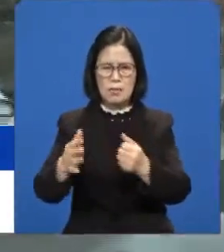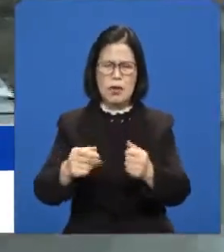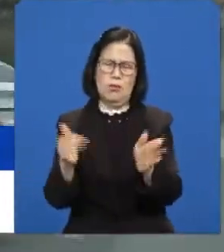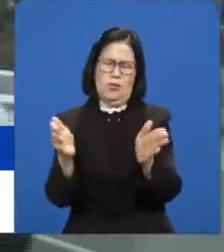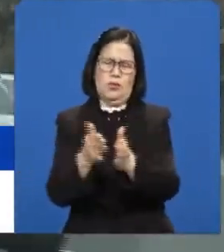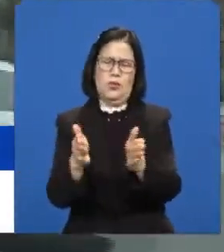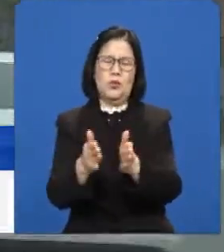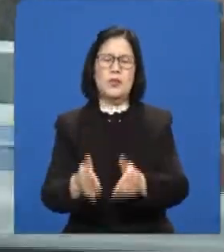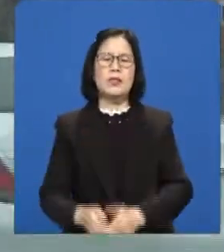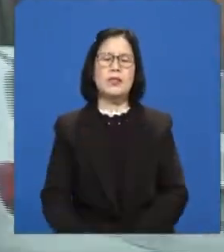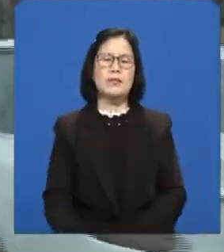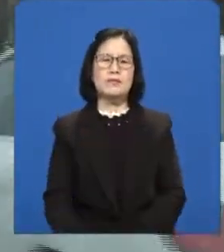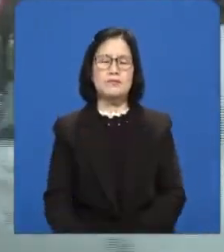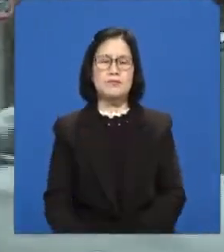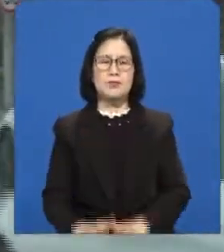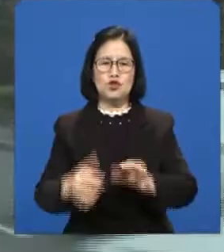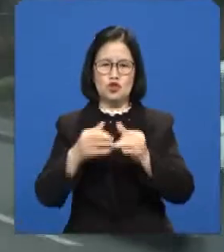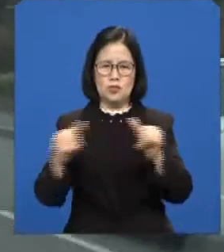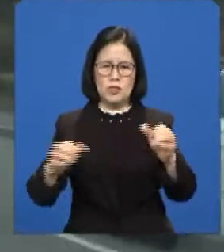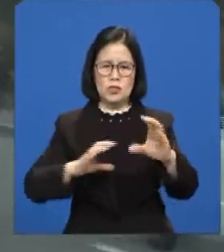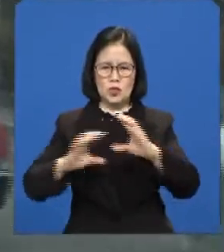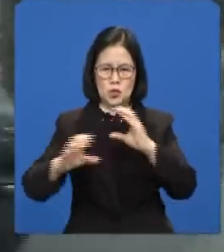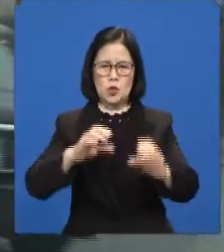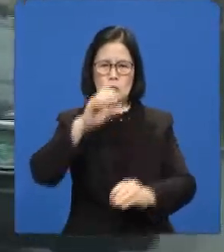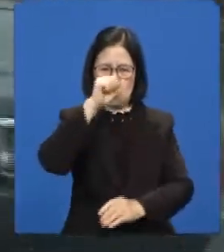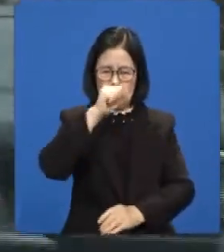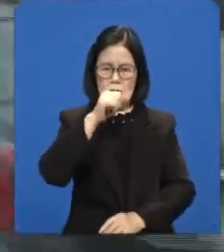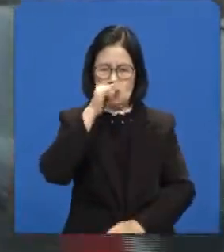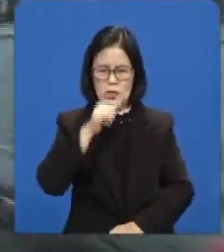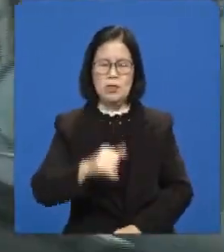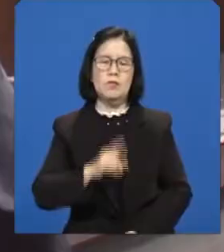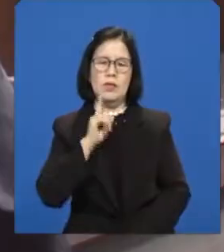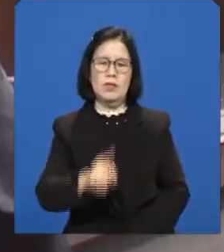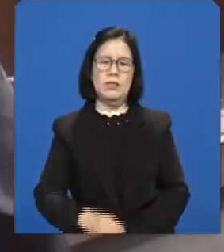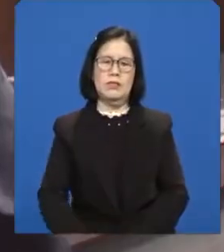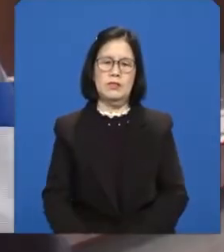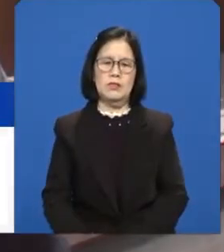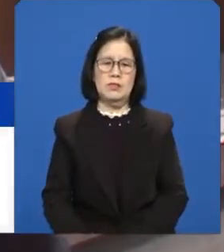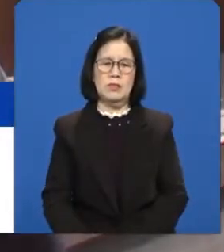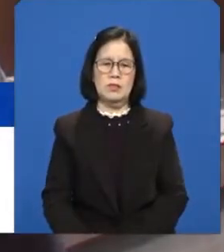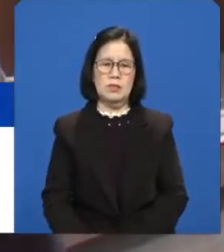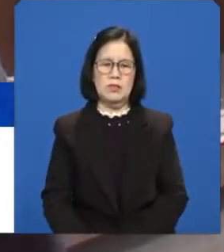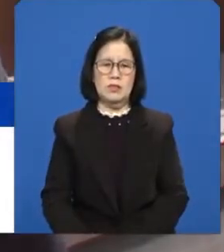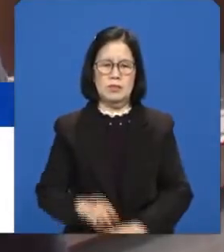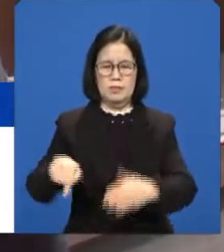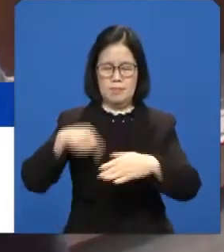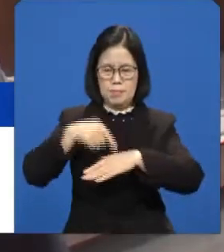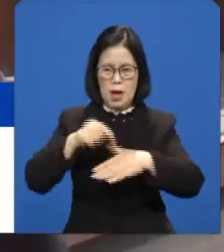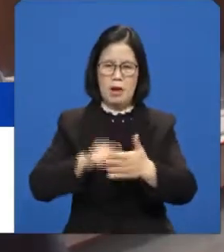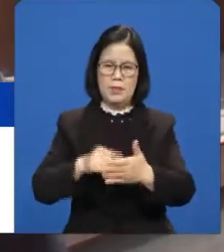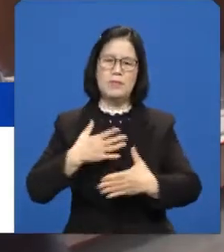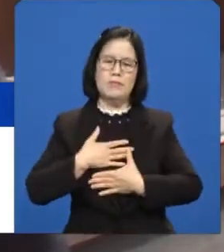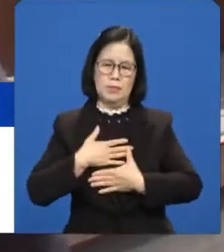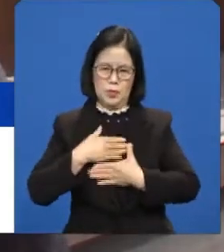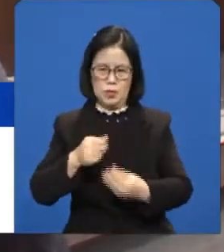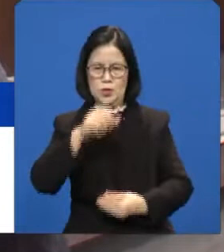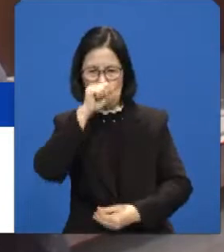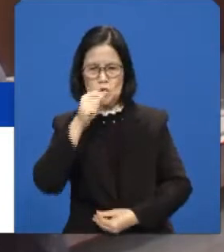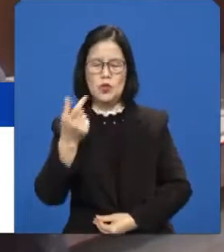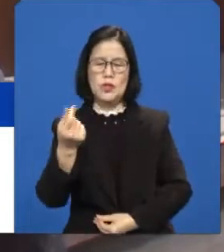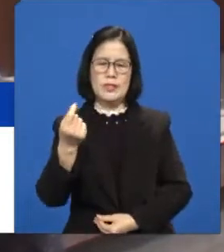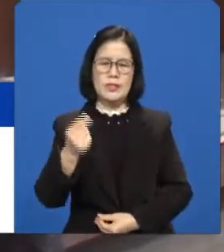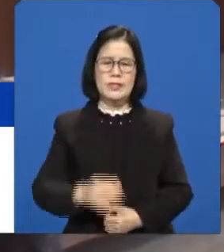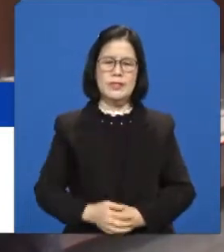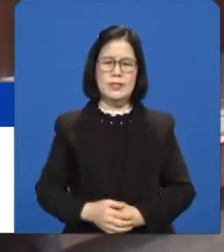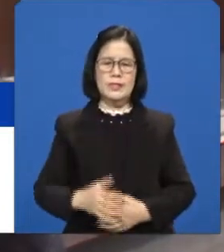에요 국민소통 n 좋다는 의견도 있습니다 마음으로 편안하게 좋을것 앞에 나라를